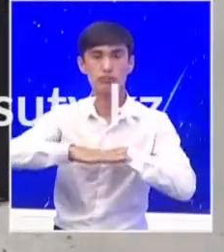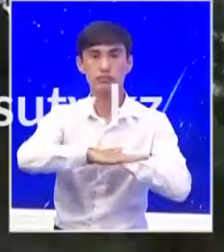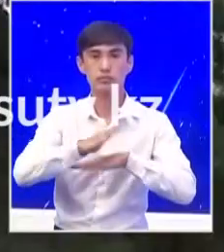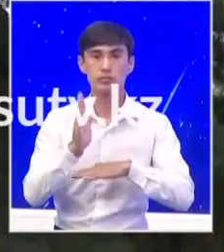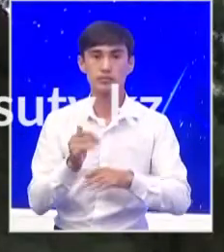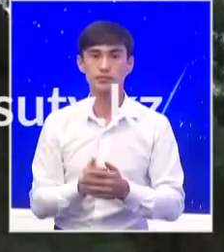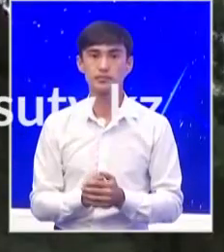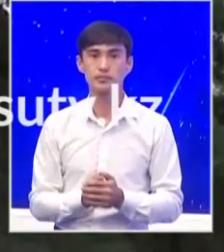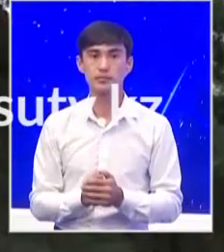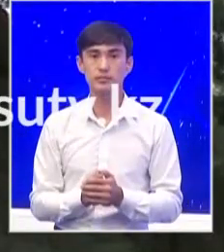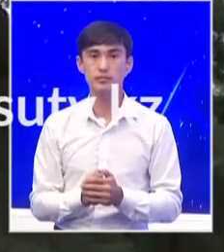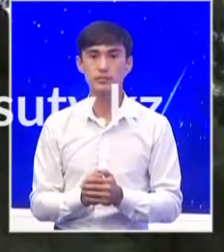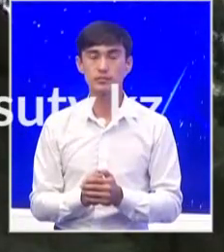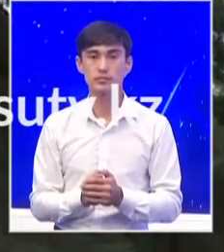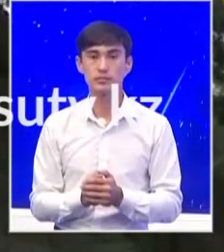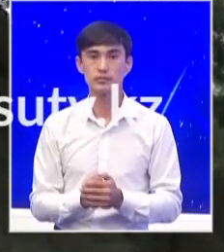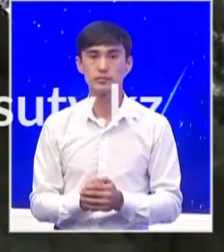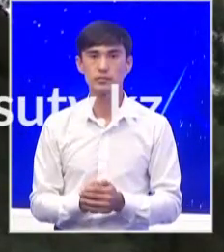пространство.